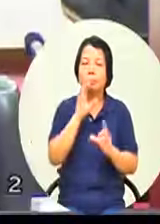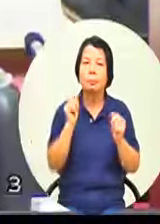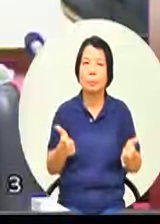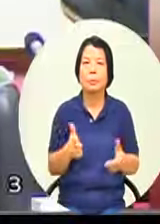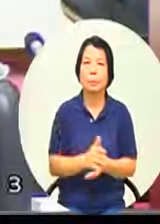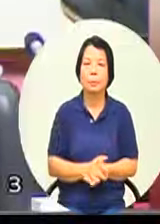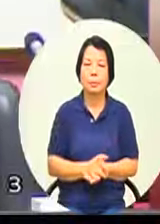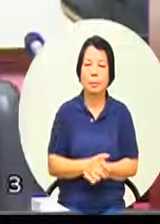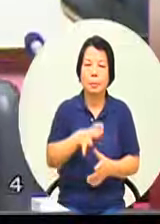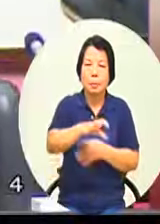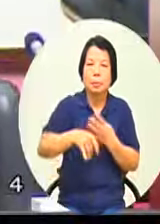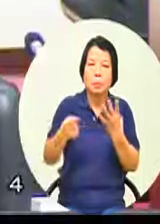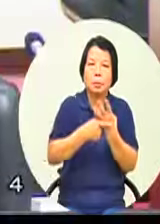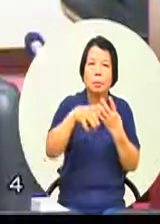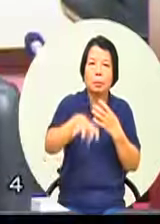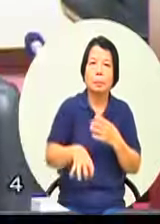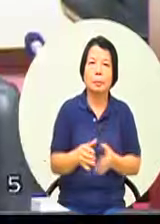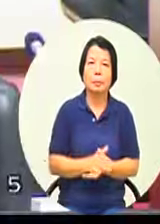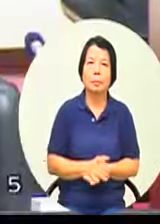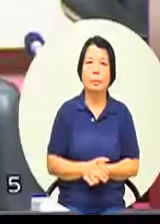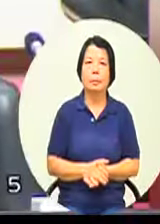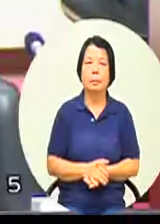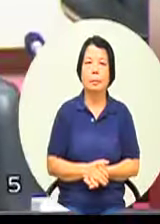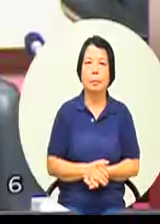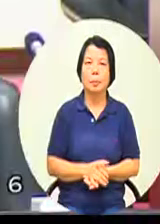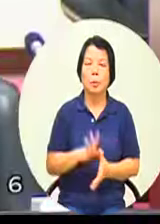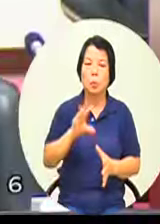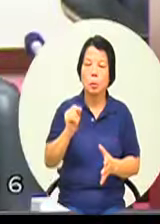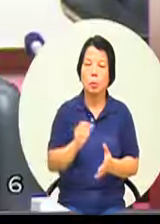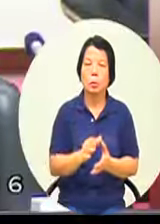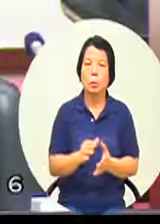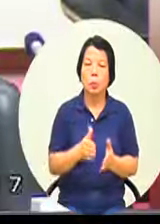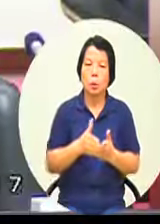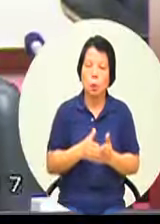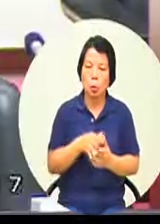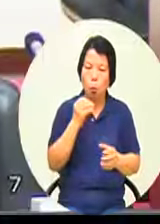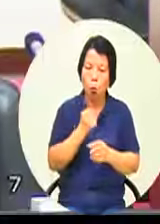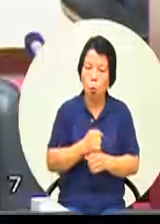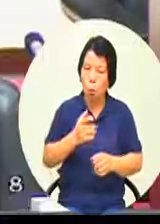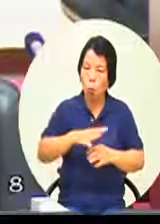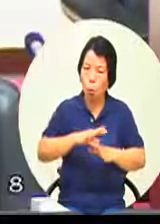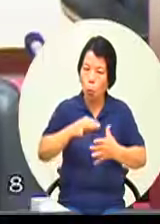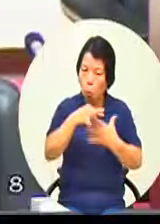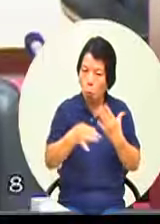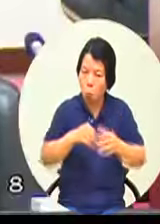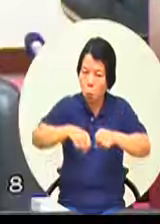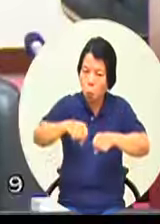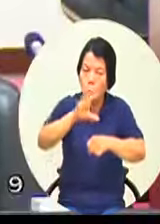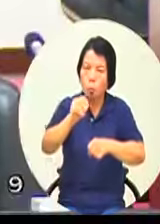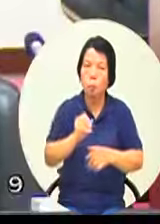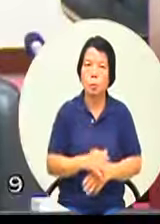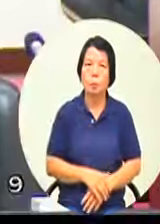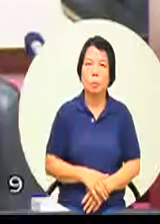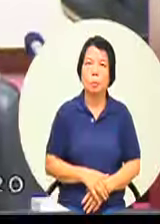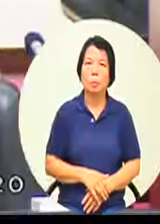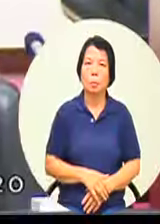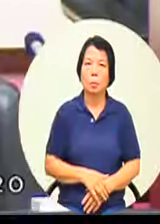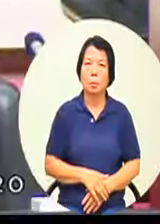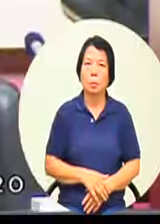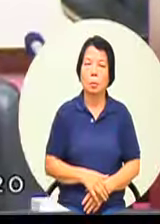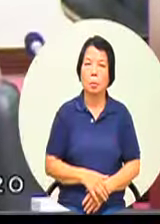们的农业局有没有有所作为啦。那再来就是